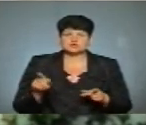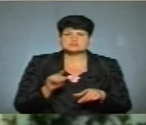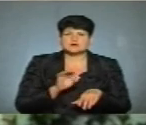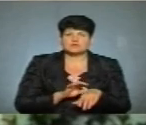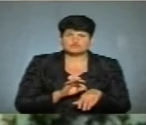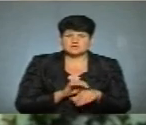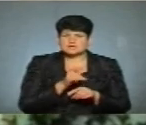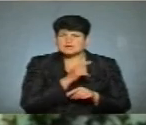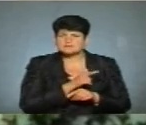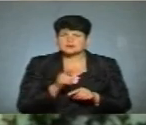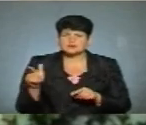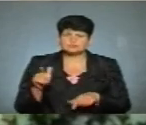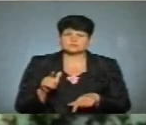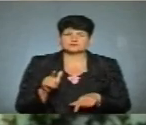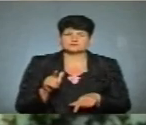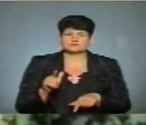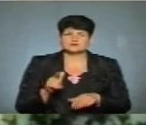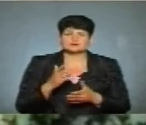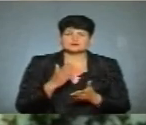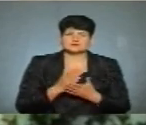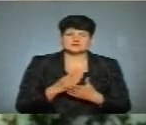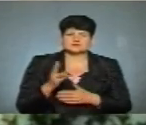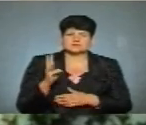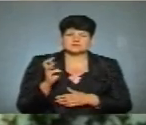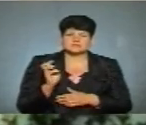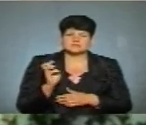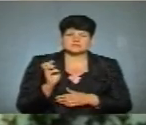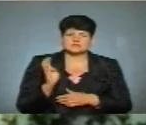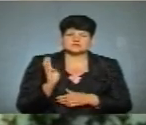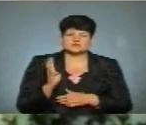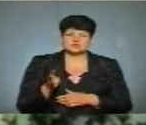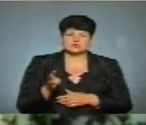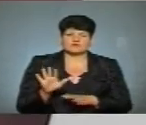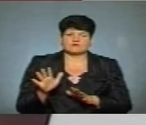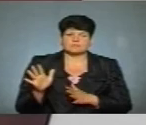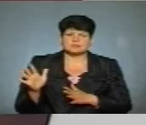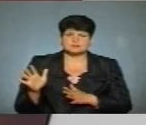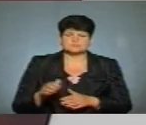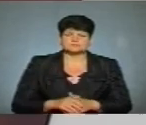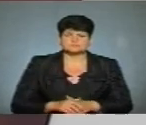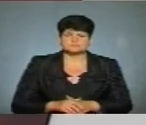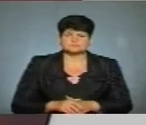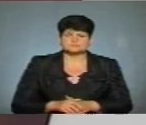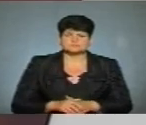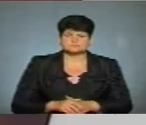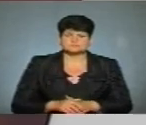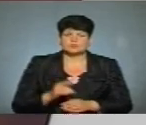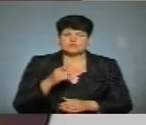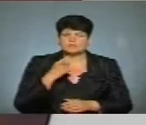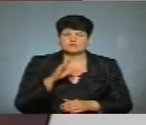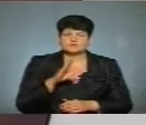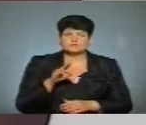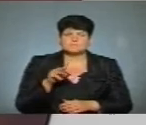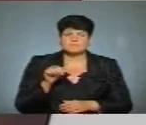за період епідемії, складає 340 випадків. За словами